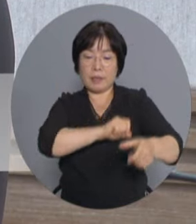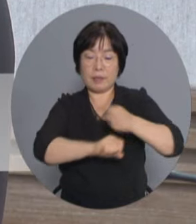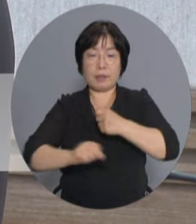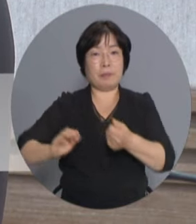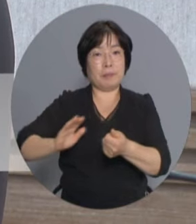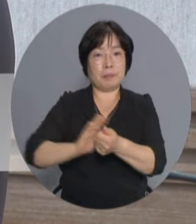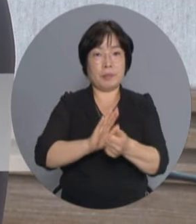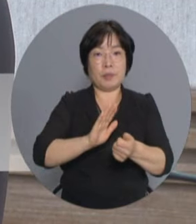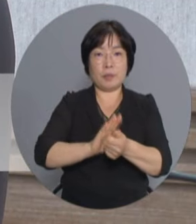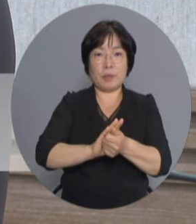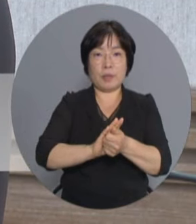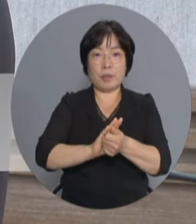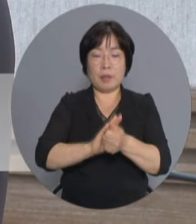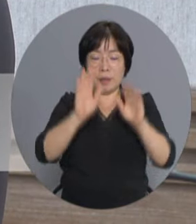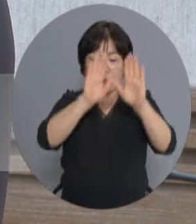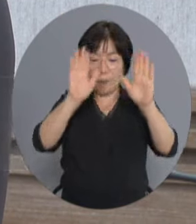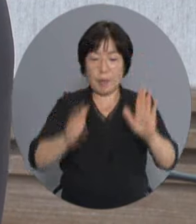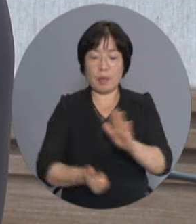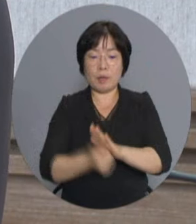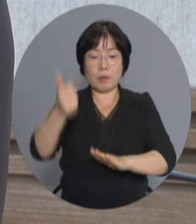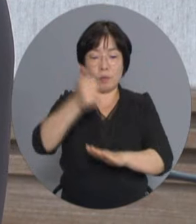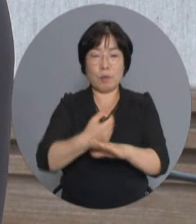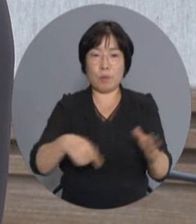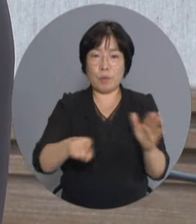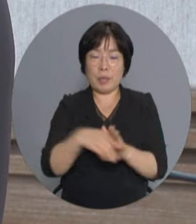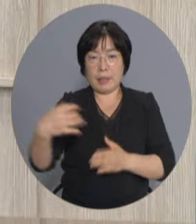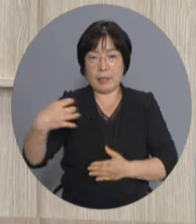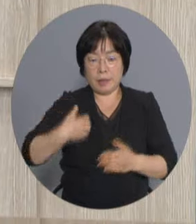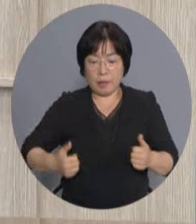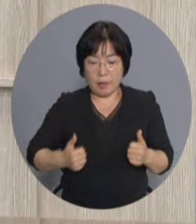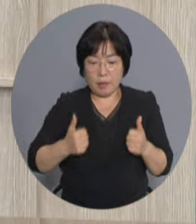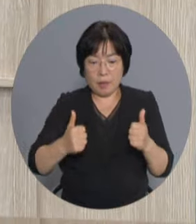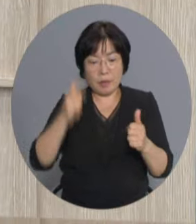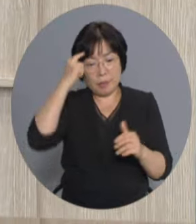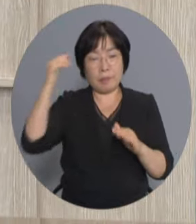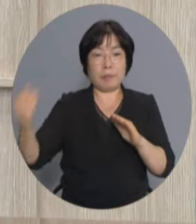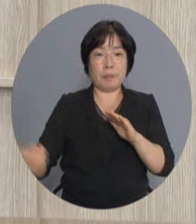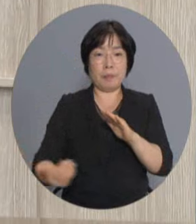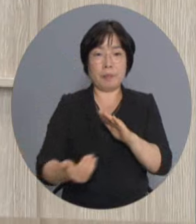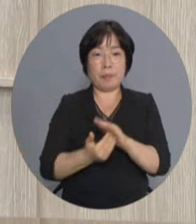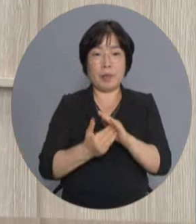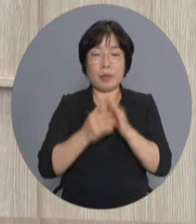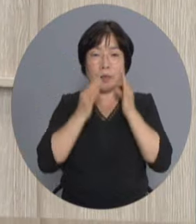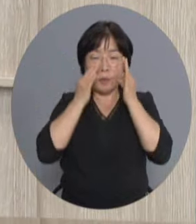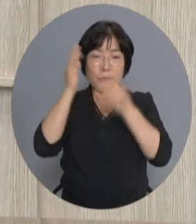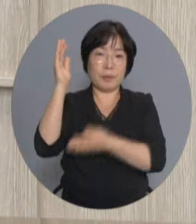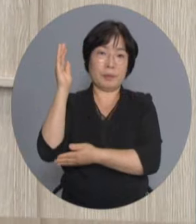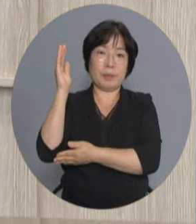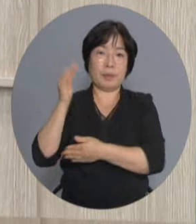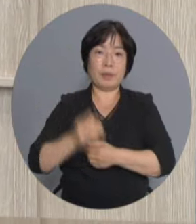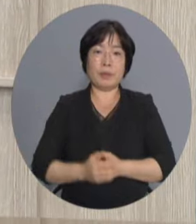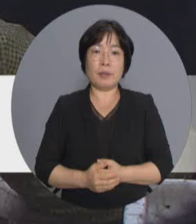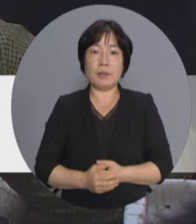실천해야 한다며 박람회 성공을 위해 주어진 역할에 최선을 다하겠다고 밝혔습니다.